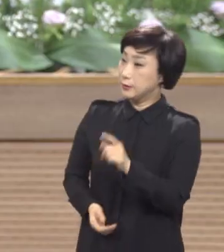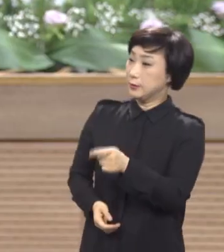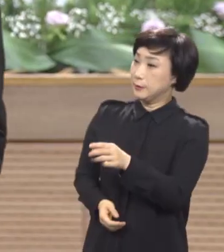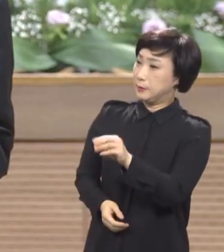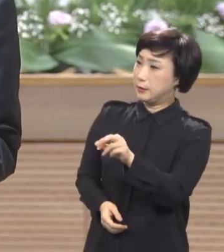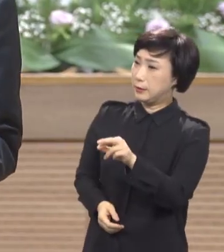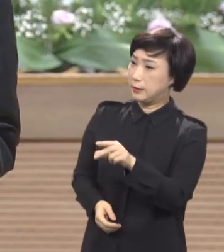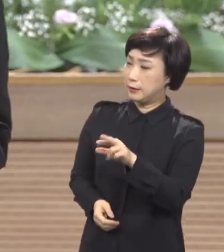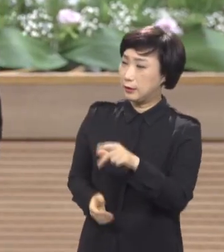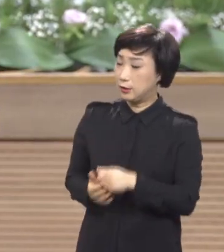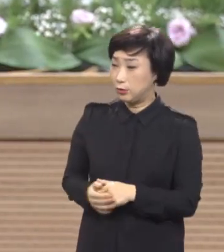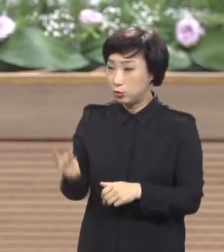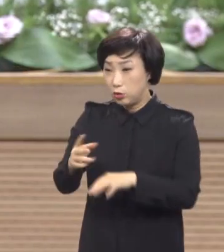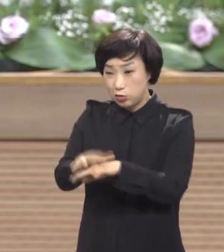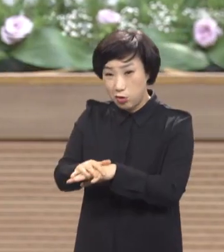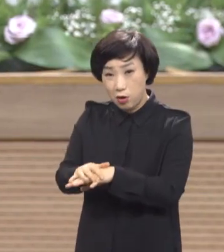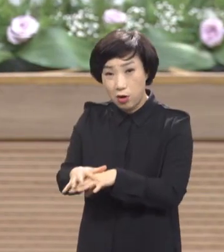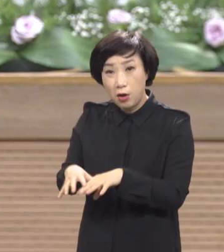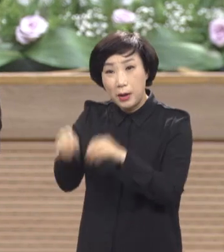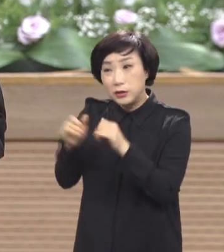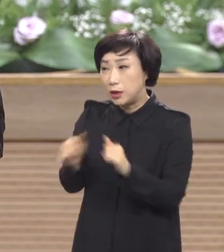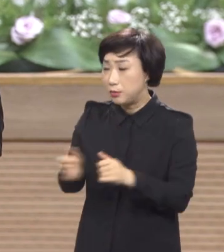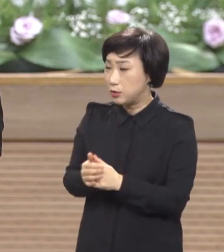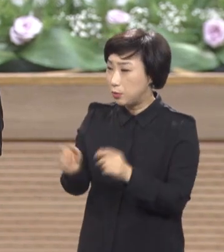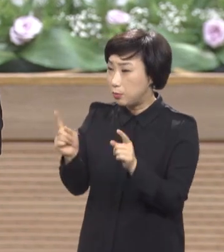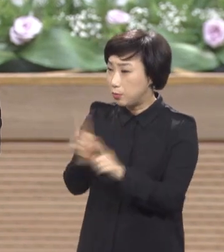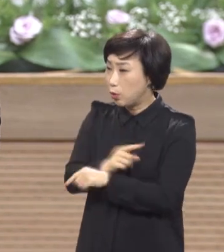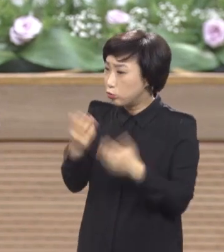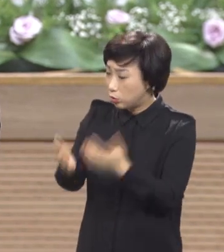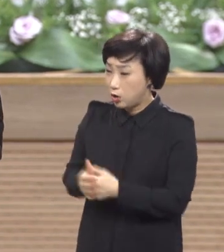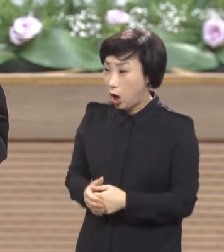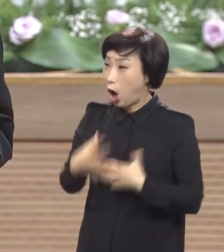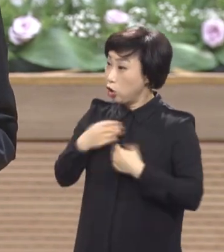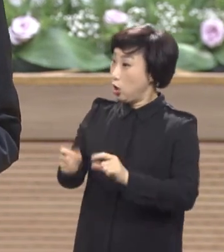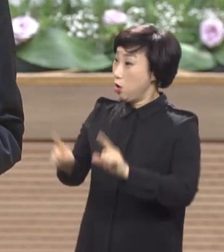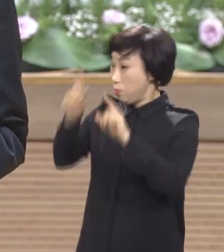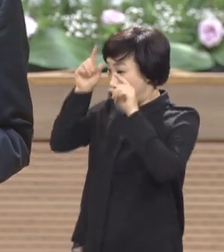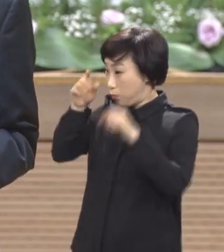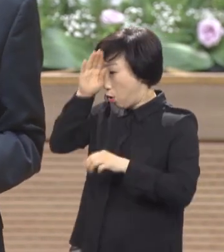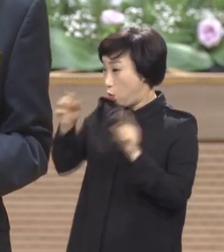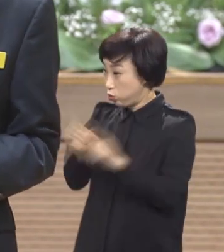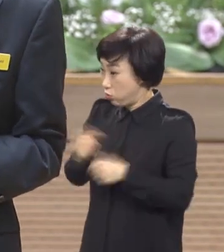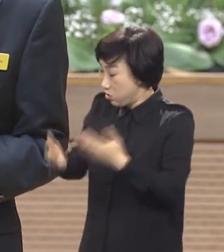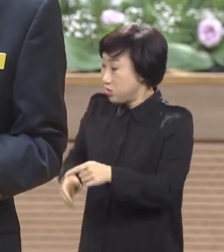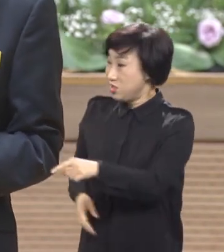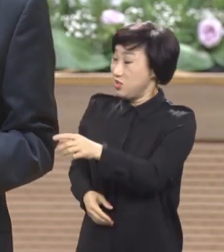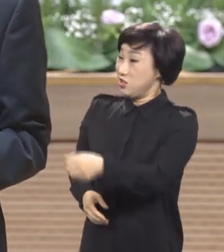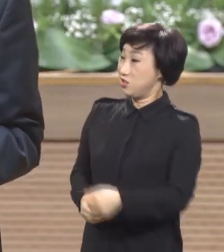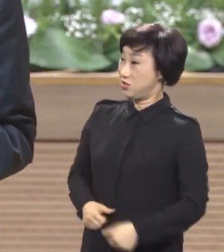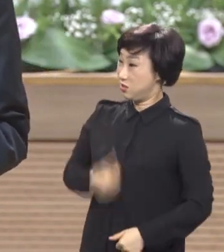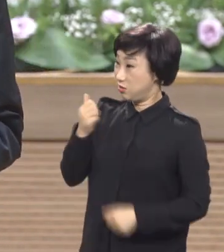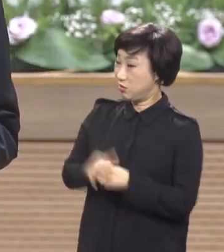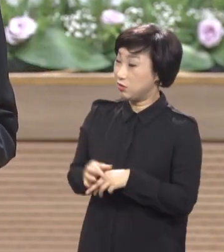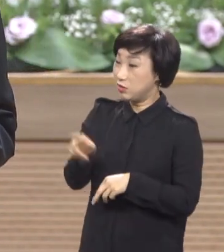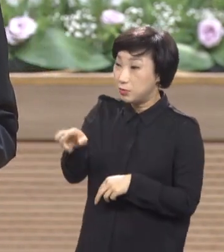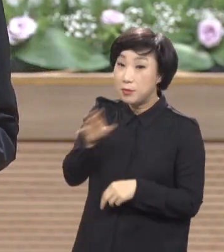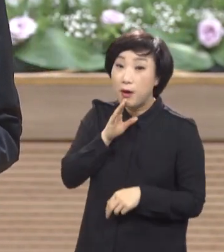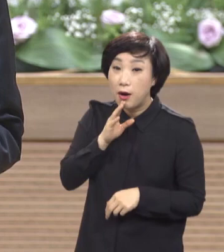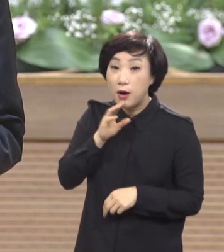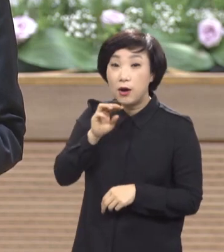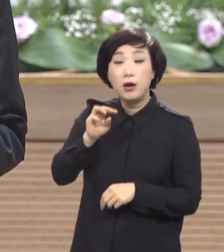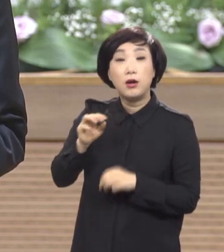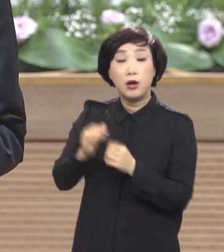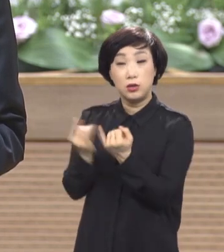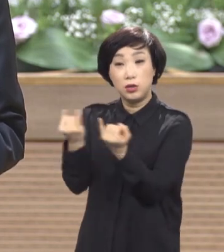손마른자를 고쳐도 왜 안식일에 고쳤냐고 시비 38년 동안 베데스다 연못가에 놓여